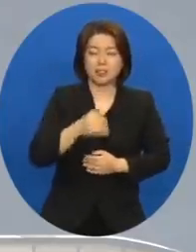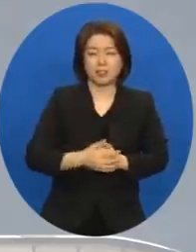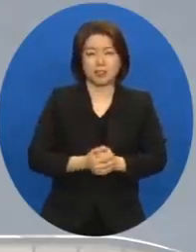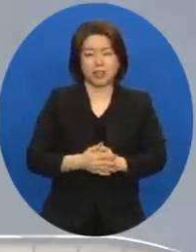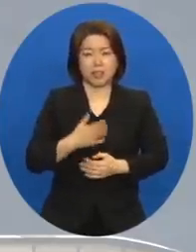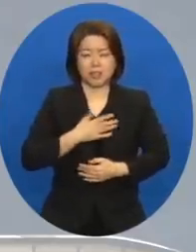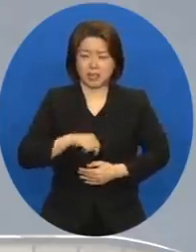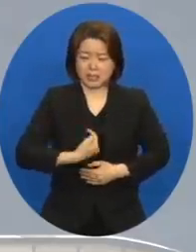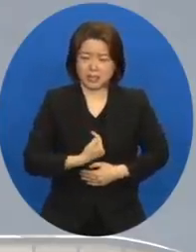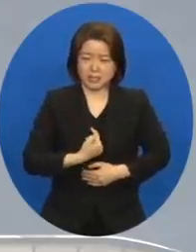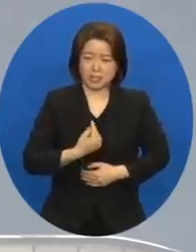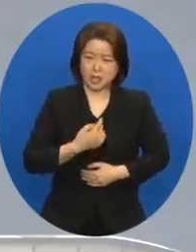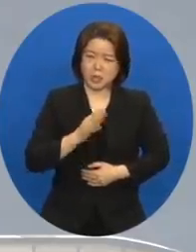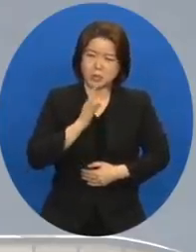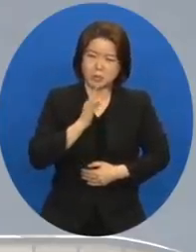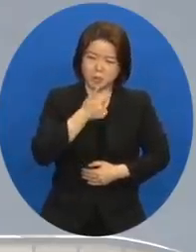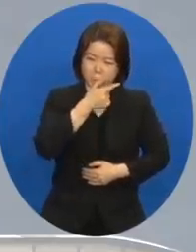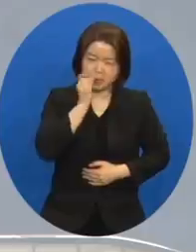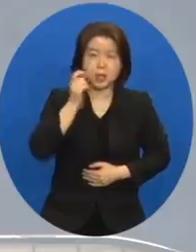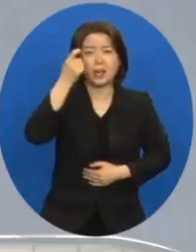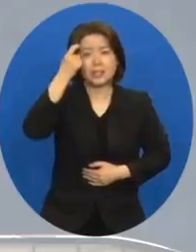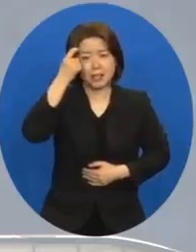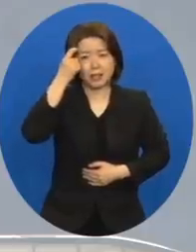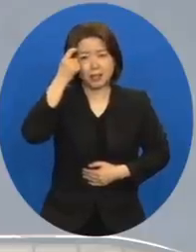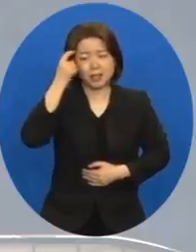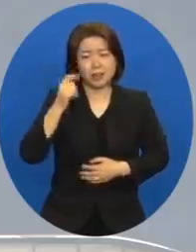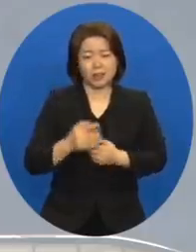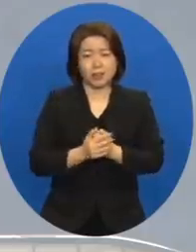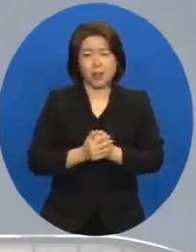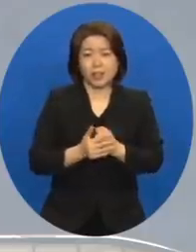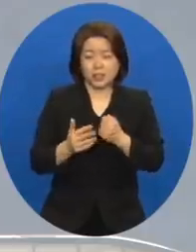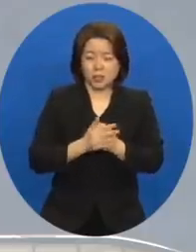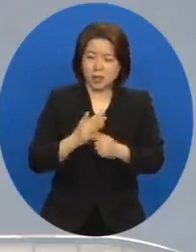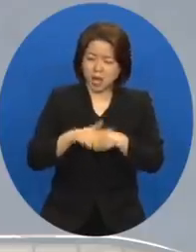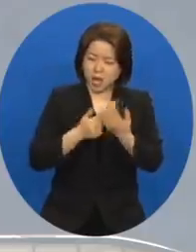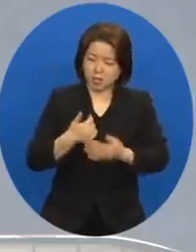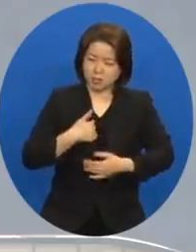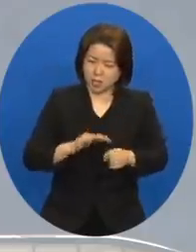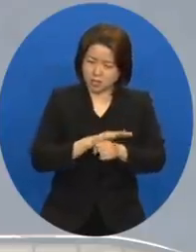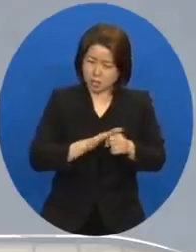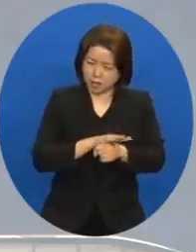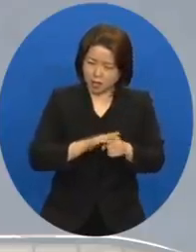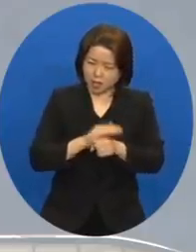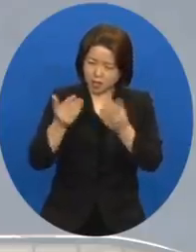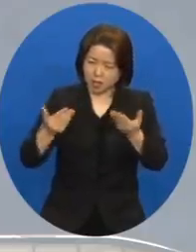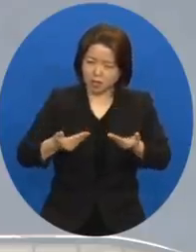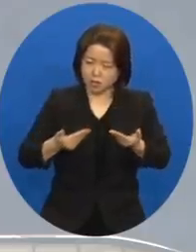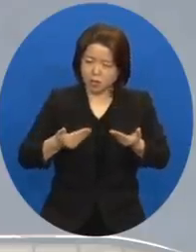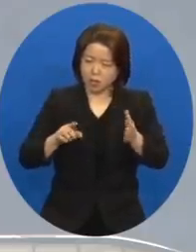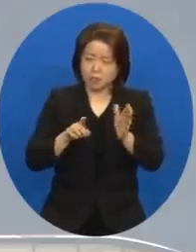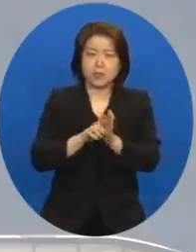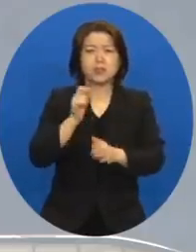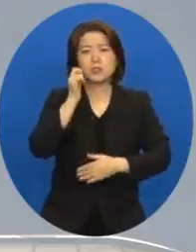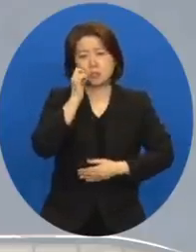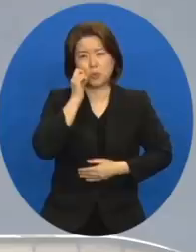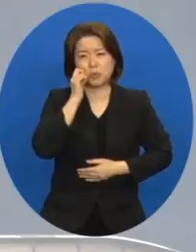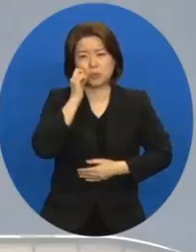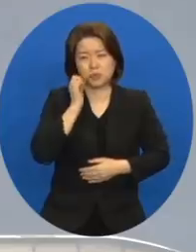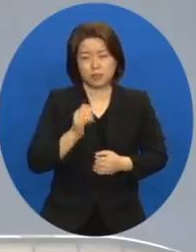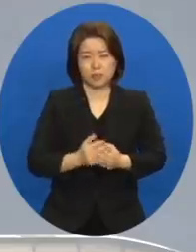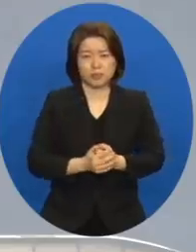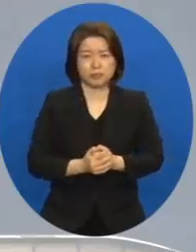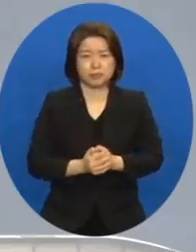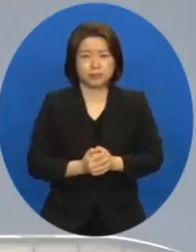자신인 허무 부족하다고 생각했기 때문에 하나님의 나를 사랑 하실 것이라고 믿어지지 않더라